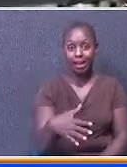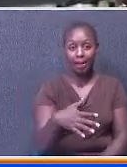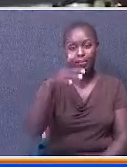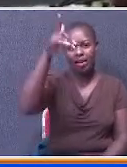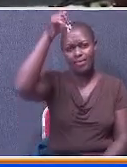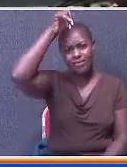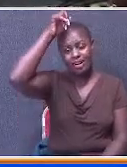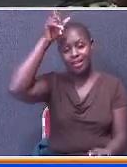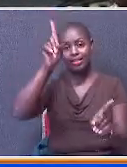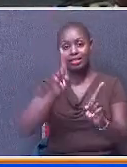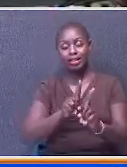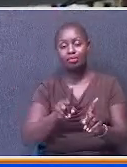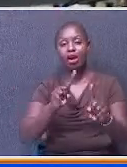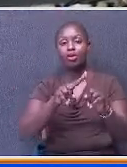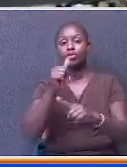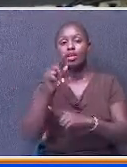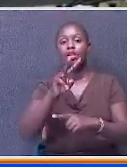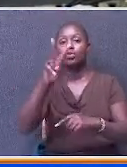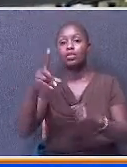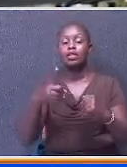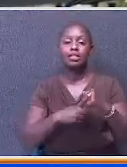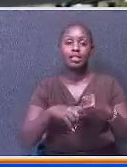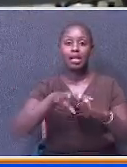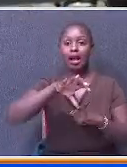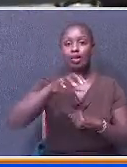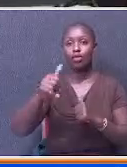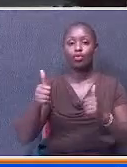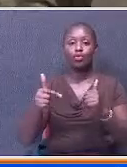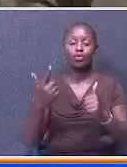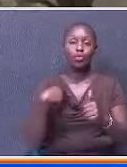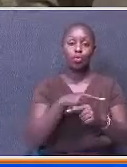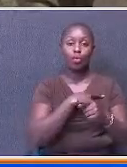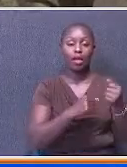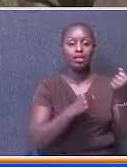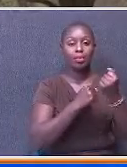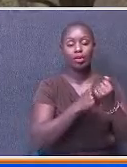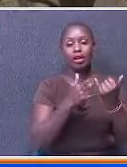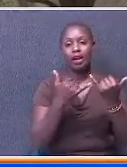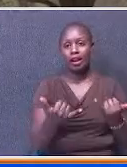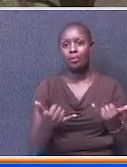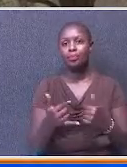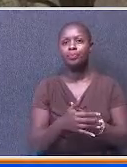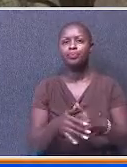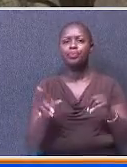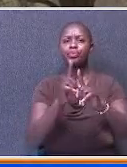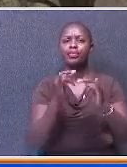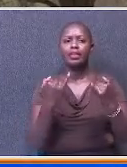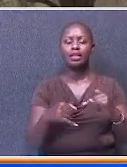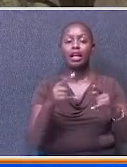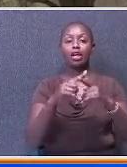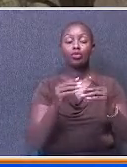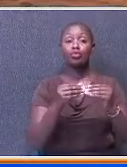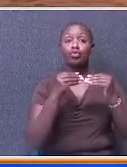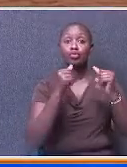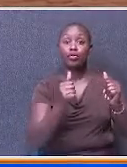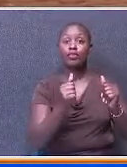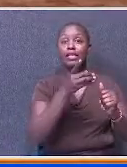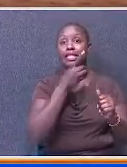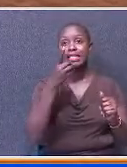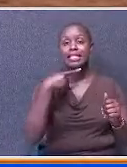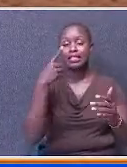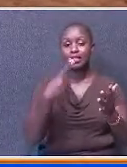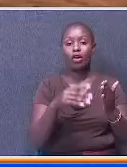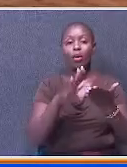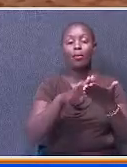the 26 counties that we are covering as of now. Mamlaka ya kudhibiti ukame nchini inasema zaidi ya watu